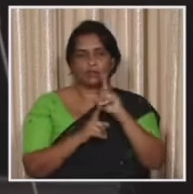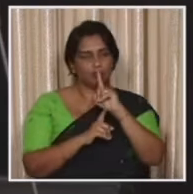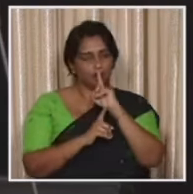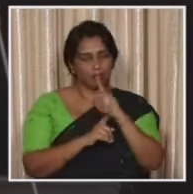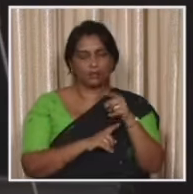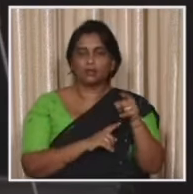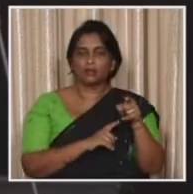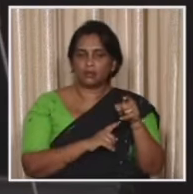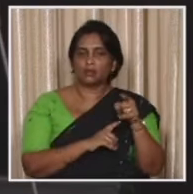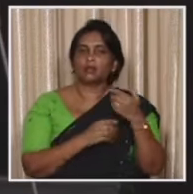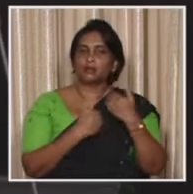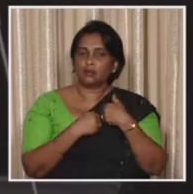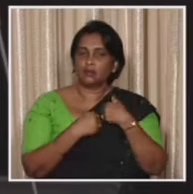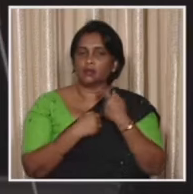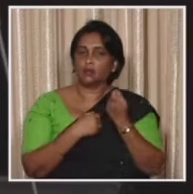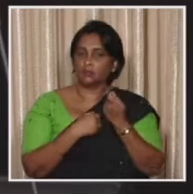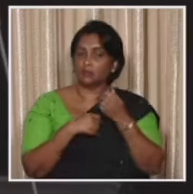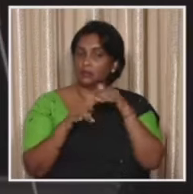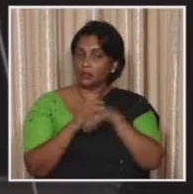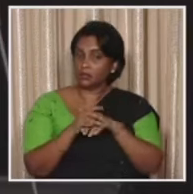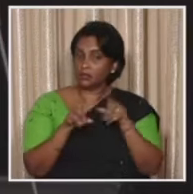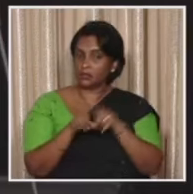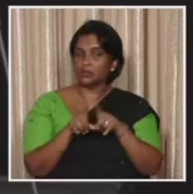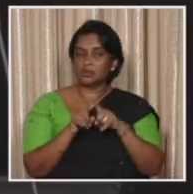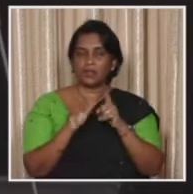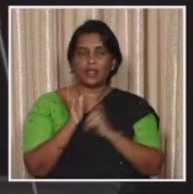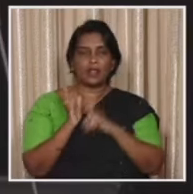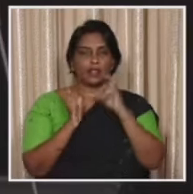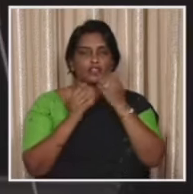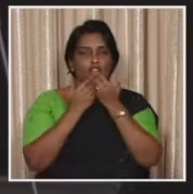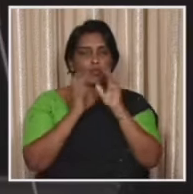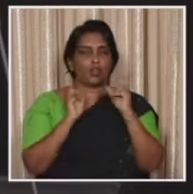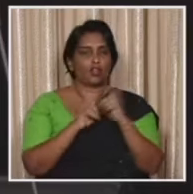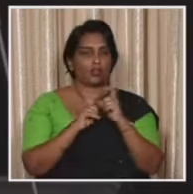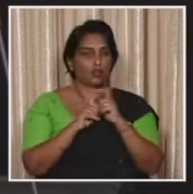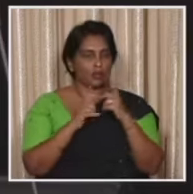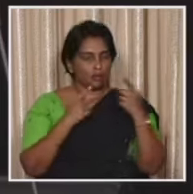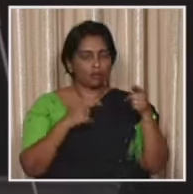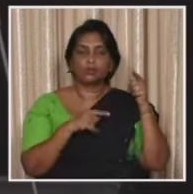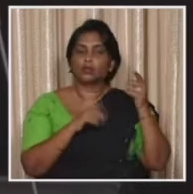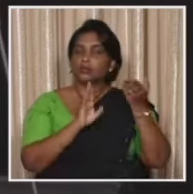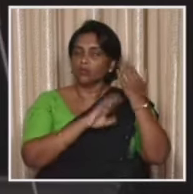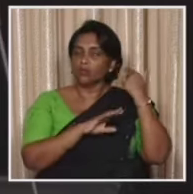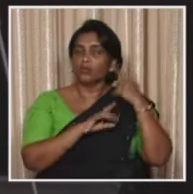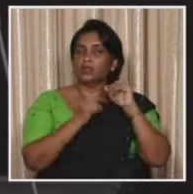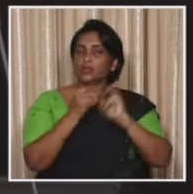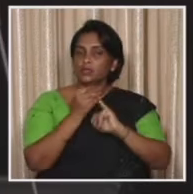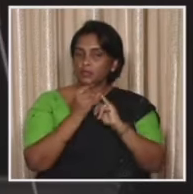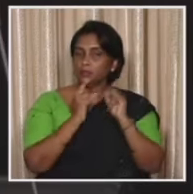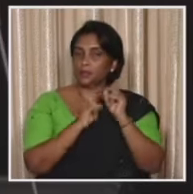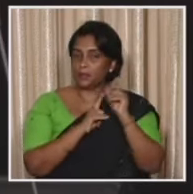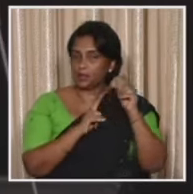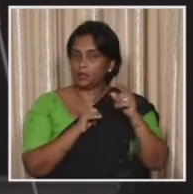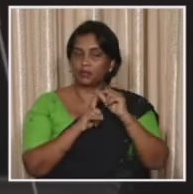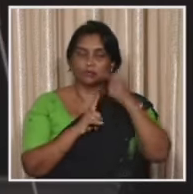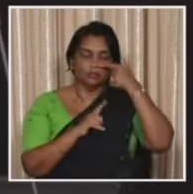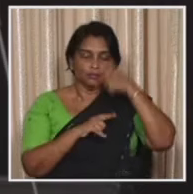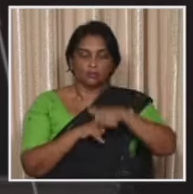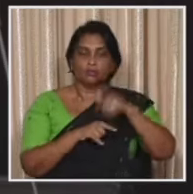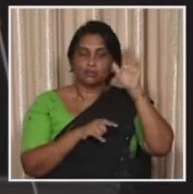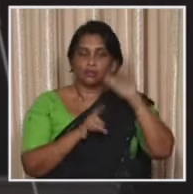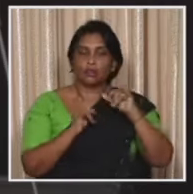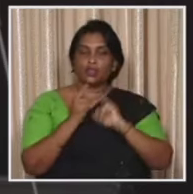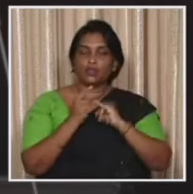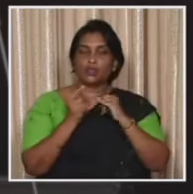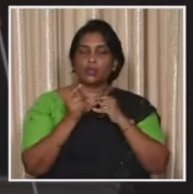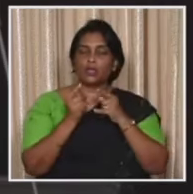කිව්ව විදිහට අපේ ආර්ථිකයේ තිබුණු තත්ත්වය හරියට LC ක් අරගන්න ඩොලර් නැතුව ඒ කාලේදී සිනෝපෙක් එකේ පෙට්‍රල් සෙට් එක ආපුවම අපට US